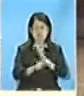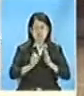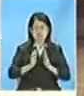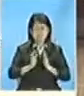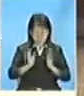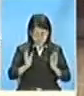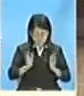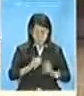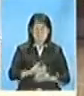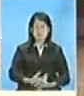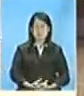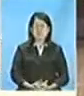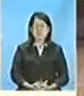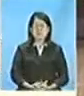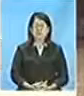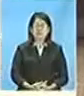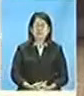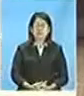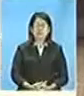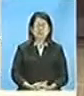คุณครับ